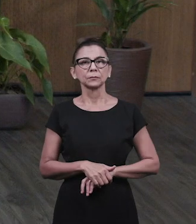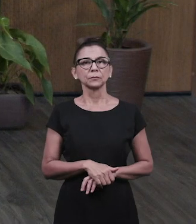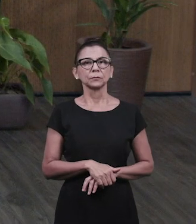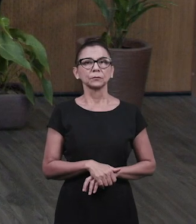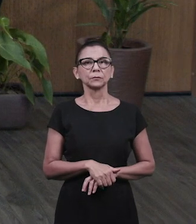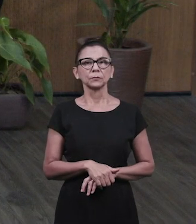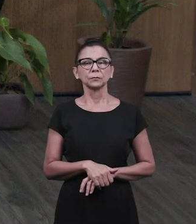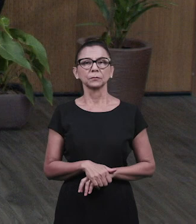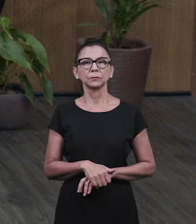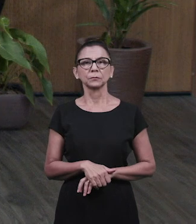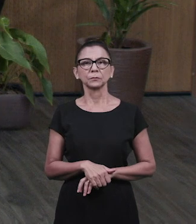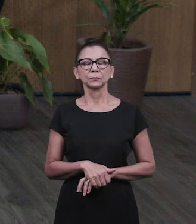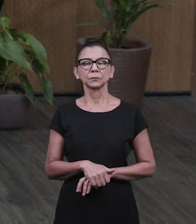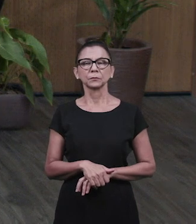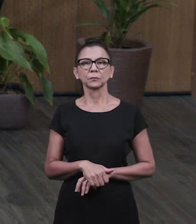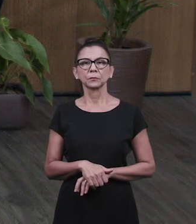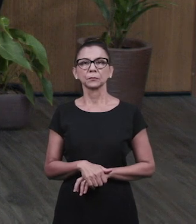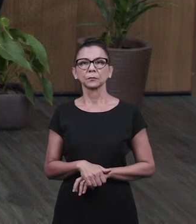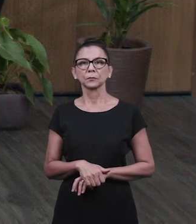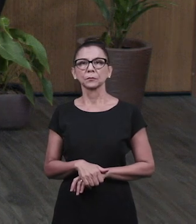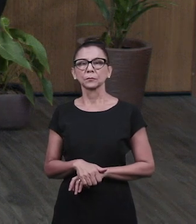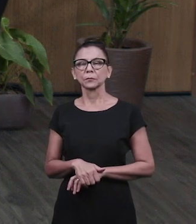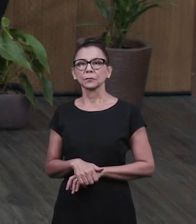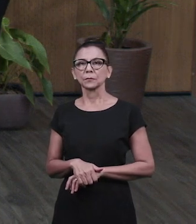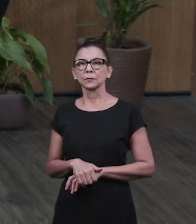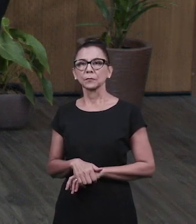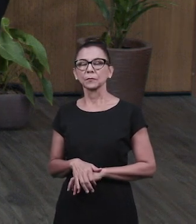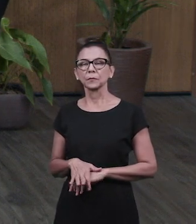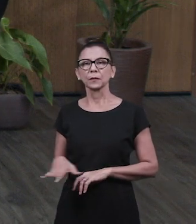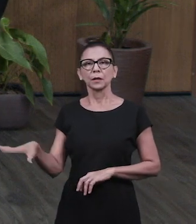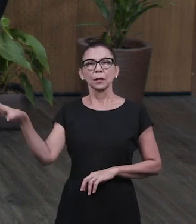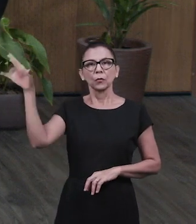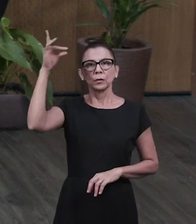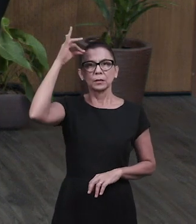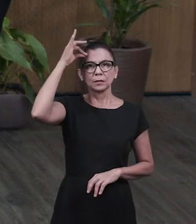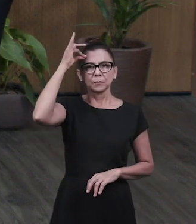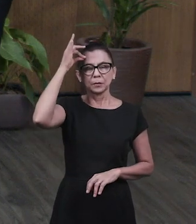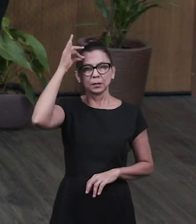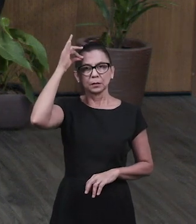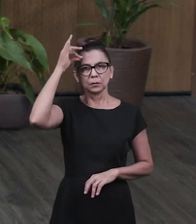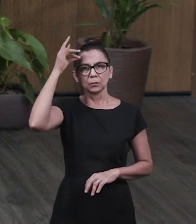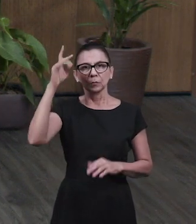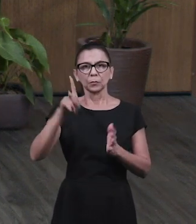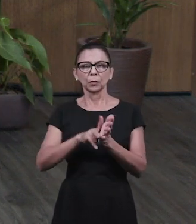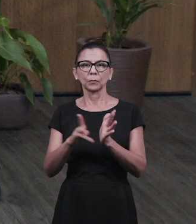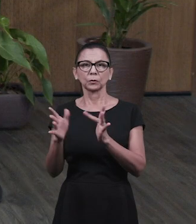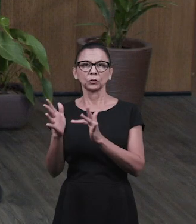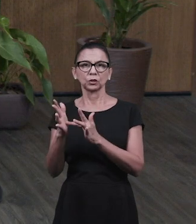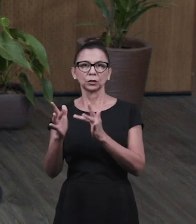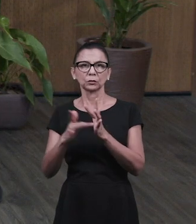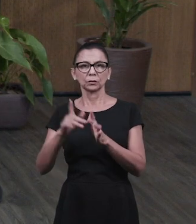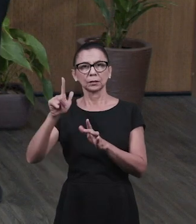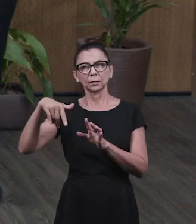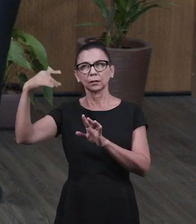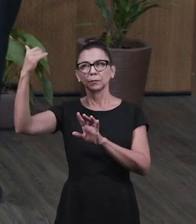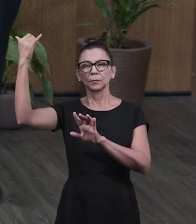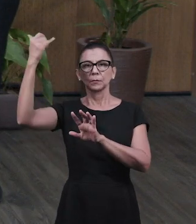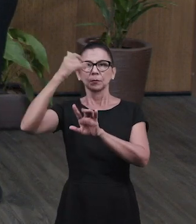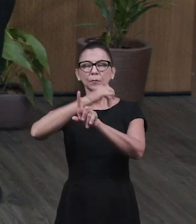L'esprit du Seigneur Jésus, qui est l'esprit de prophétie,